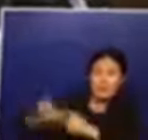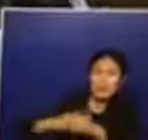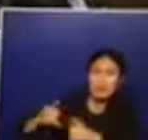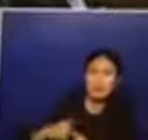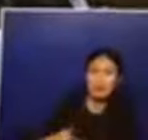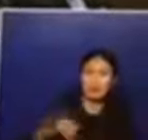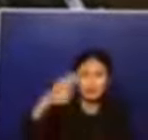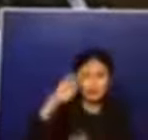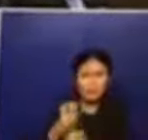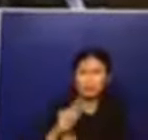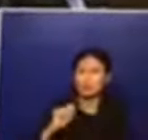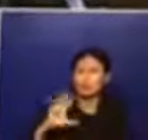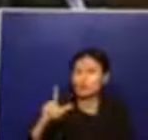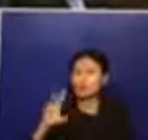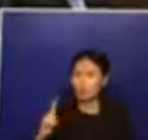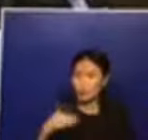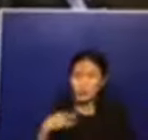พทั้งหมดใช่ไหมคะ